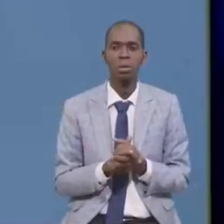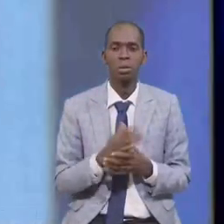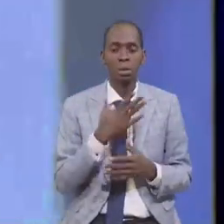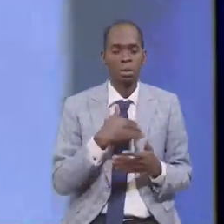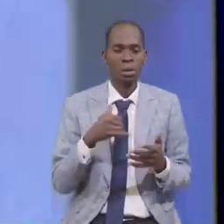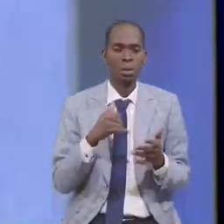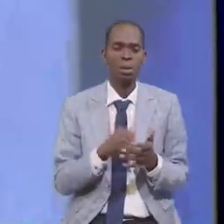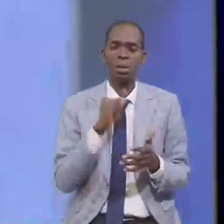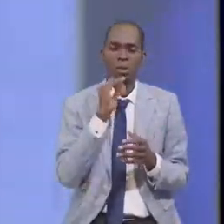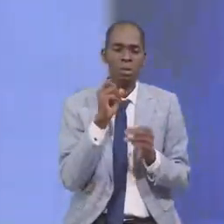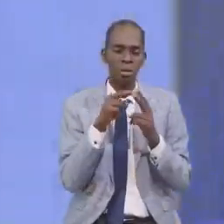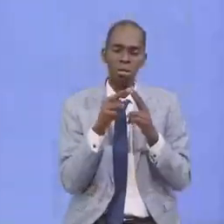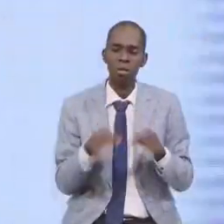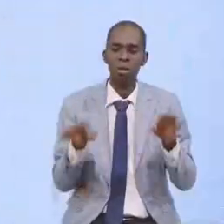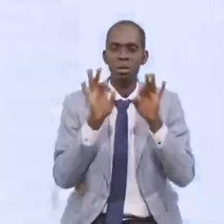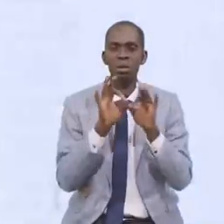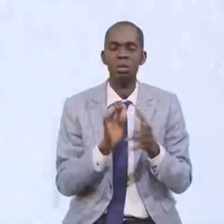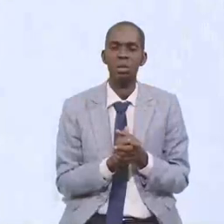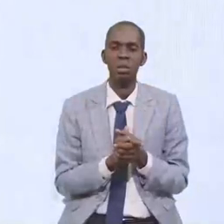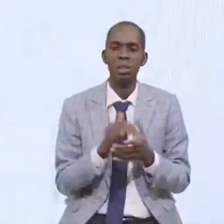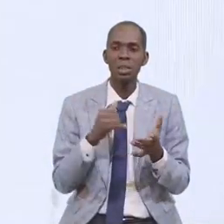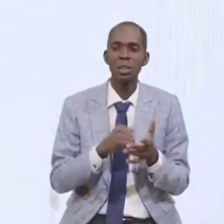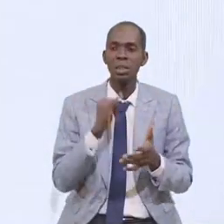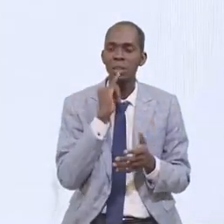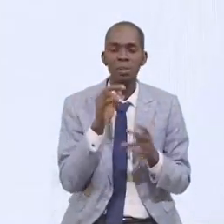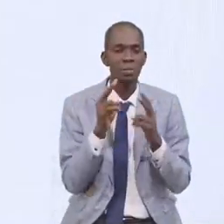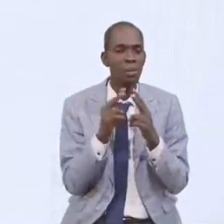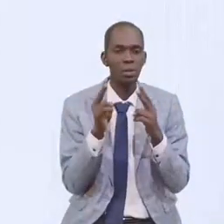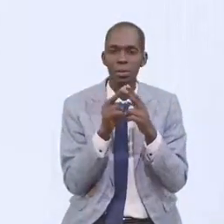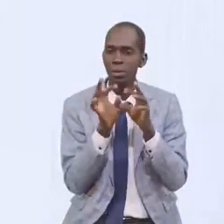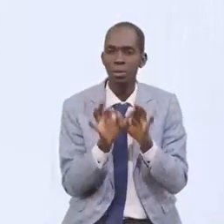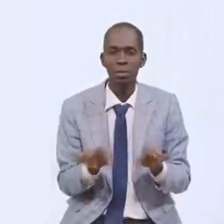Et c'est si essentiel, c'est si important.